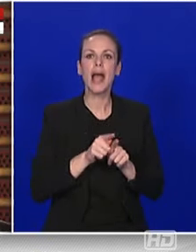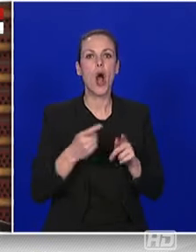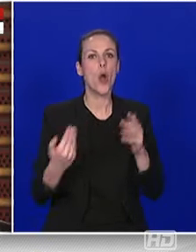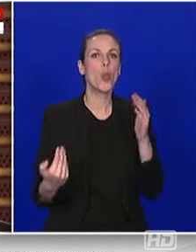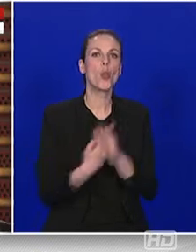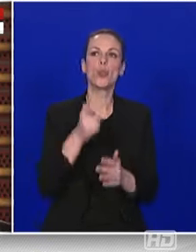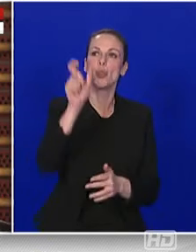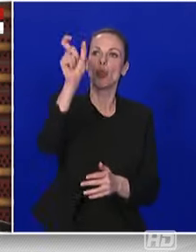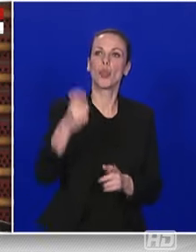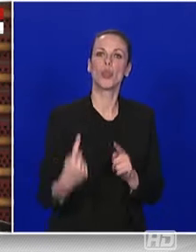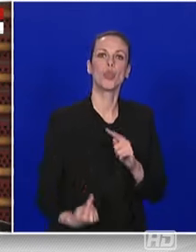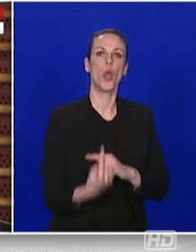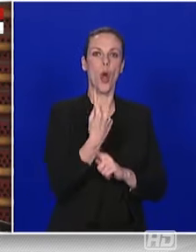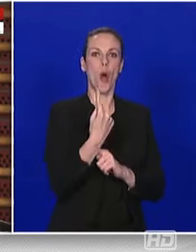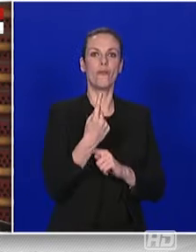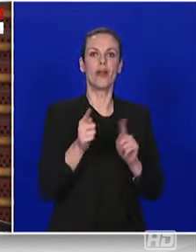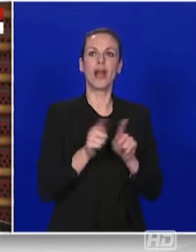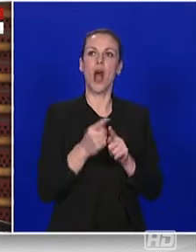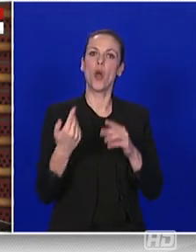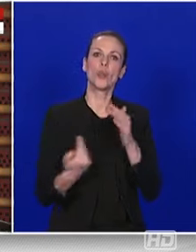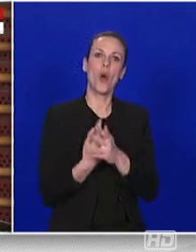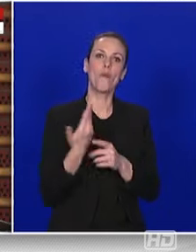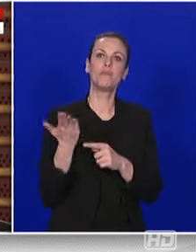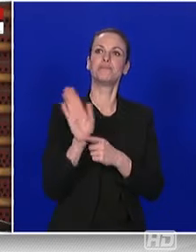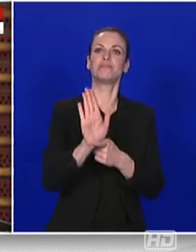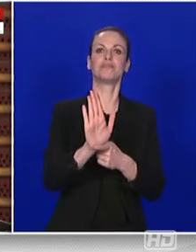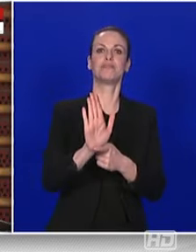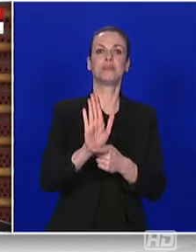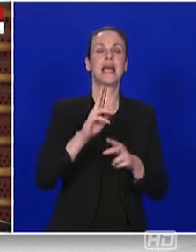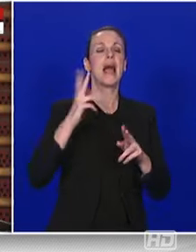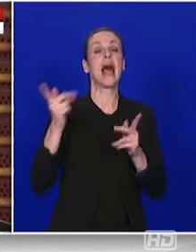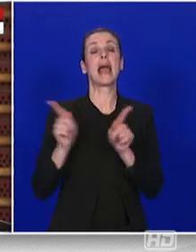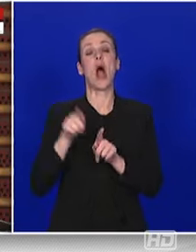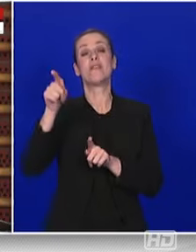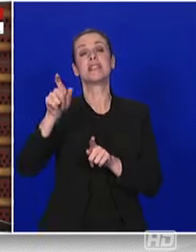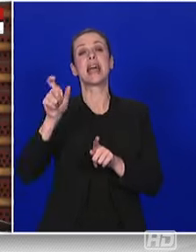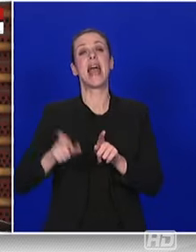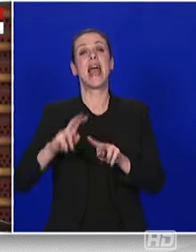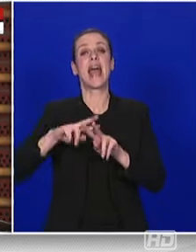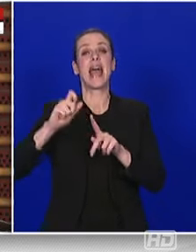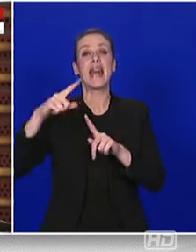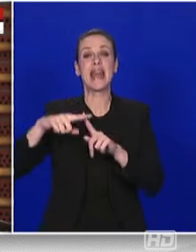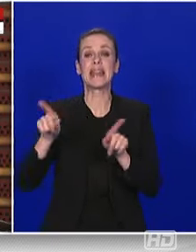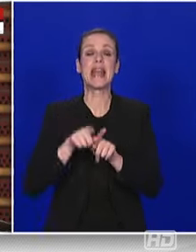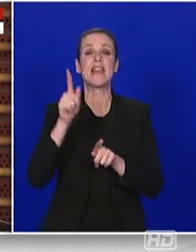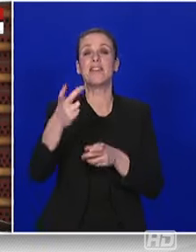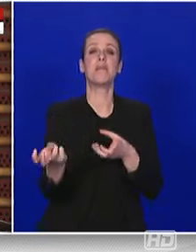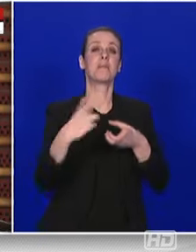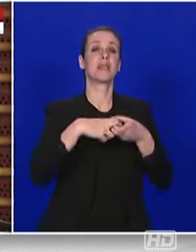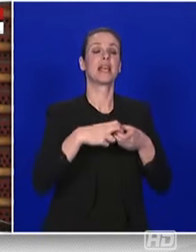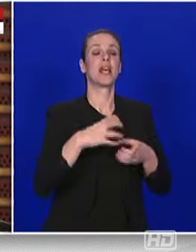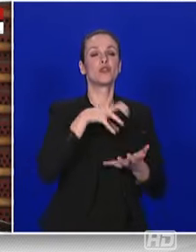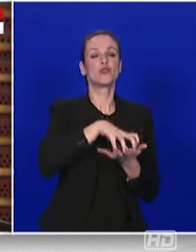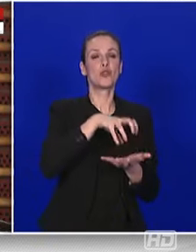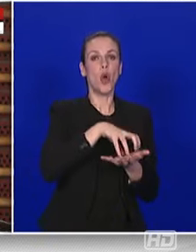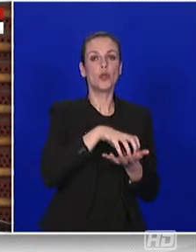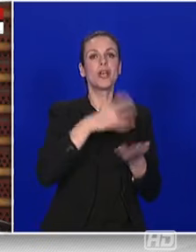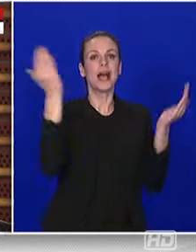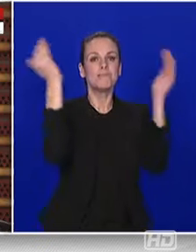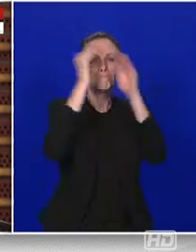možda i glasnogovornik ili HRT-a ili možda na današnji dan ovog stožera, pozvati ih da